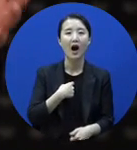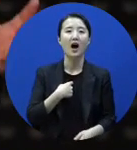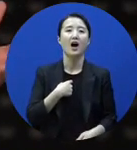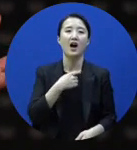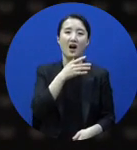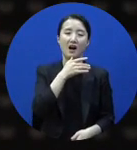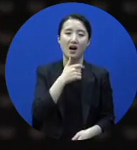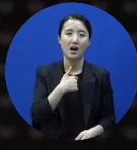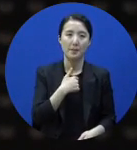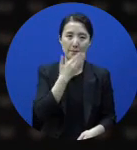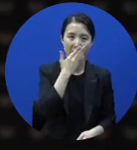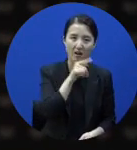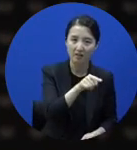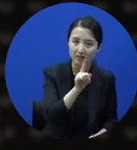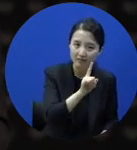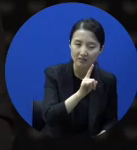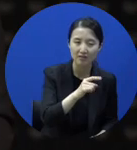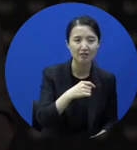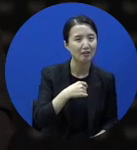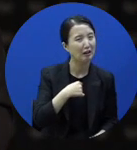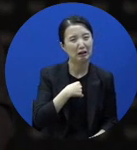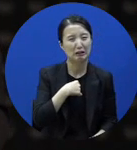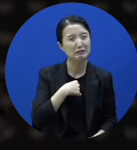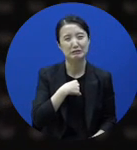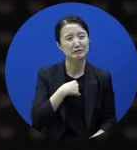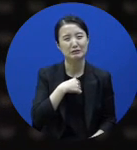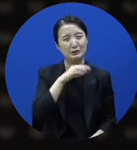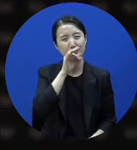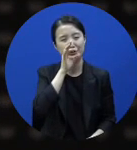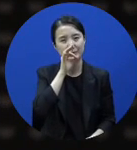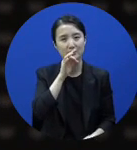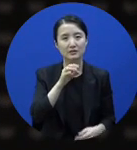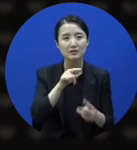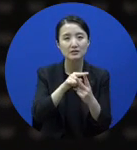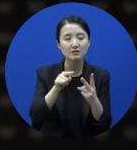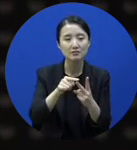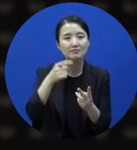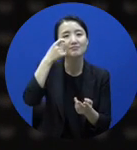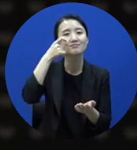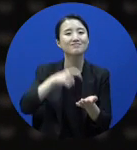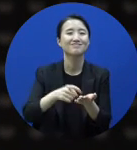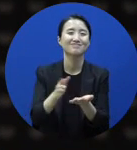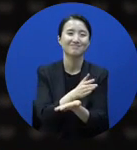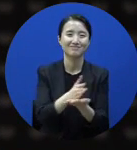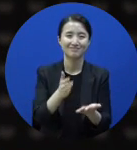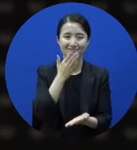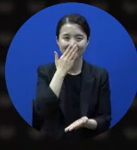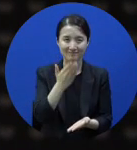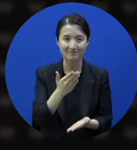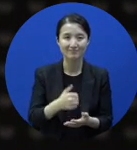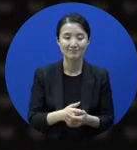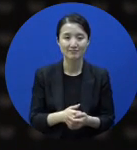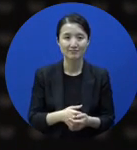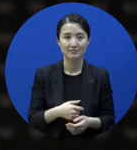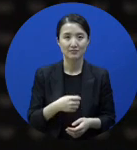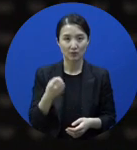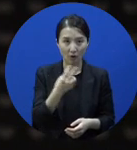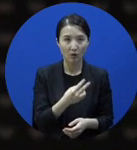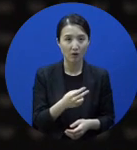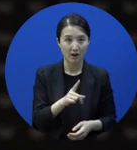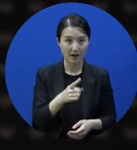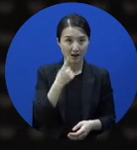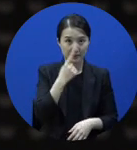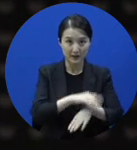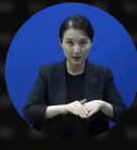것들 중에 보니까 할 수 있는 것들도 있고 그렇지 못한 것들이 존재하더라고요. 그래서 한 것들 같은 경우는 좀 더